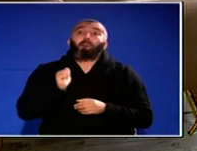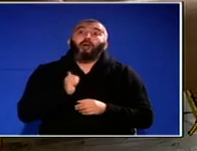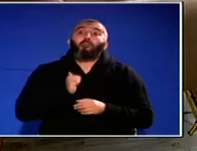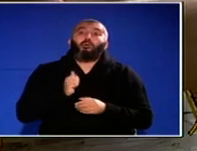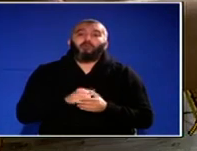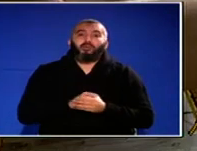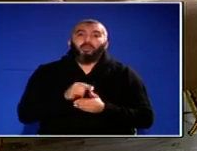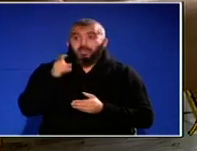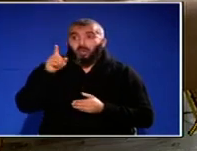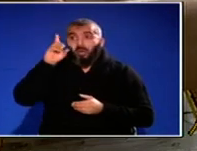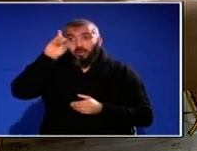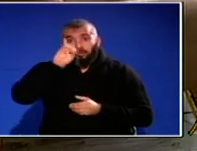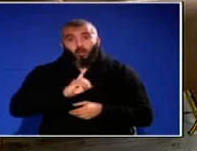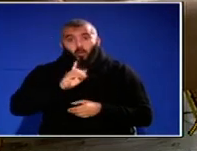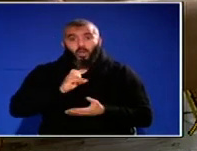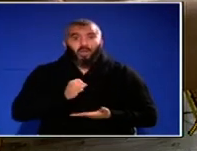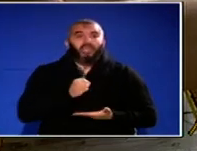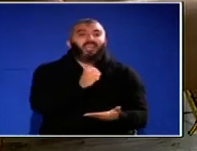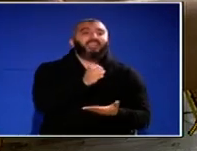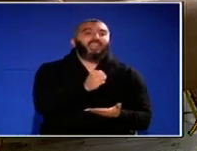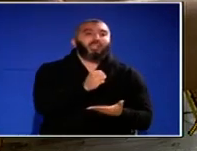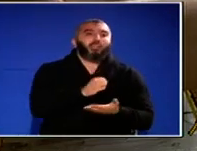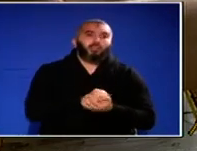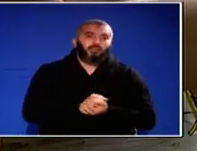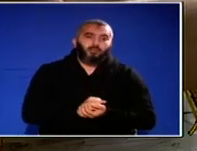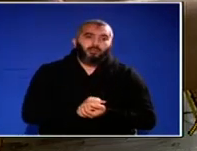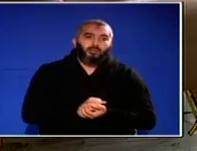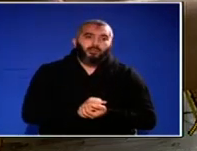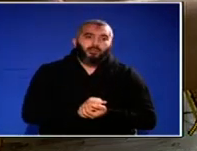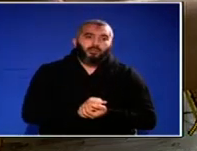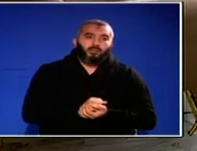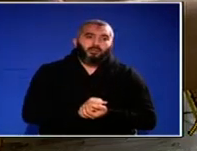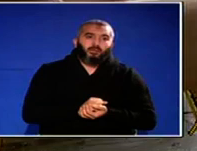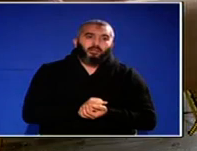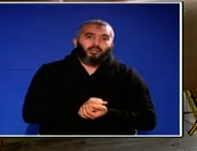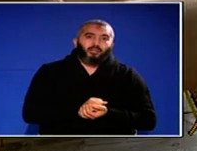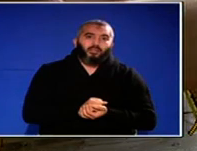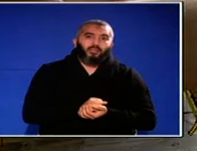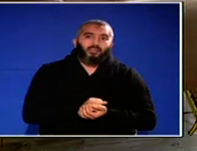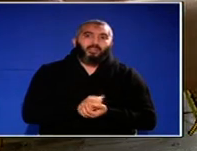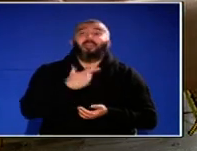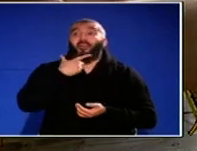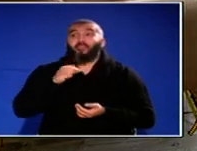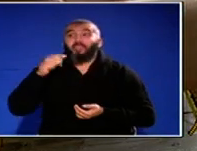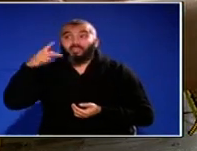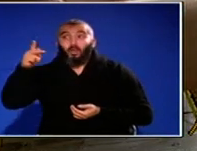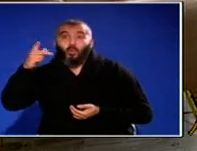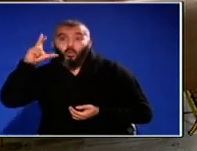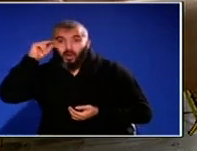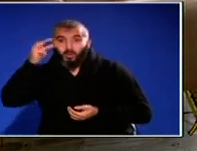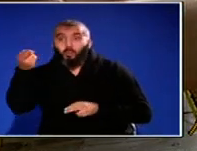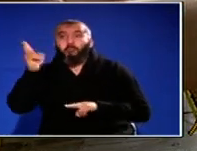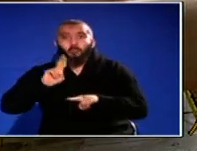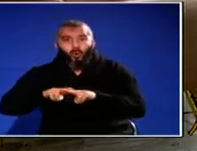هل لها الحق في ميراث الأخ المتوفي قبلها في أملاكها الخاصة؟ هل لها